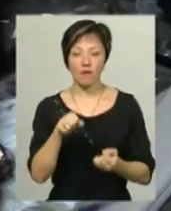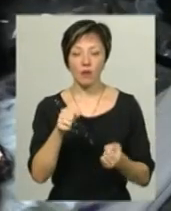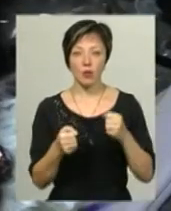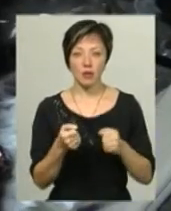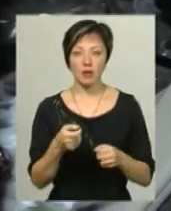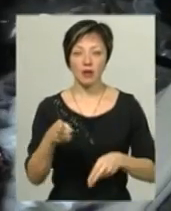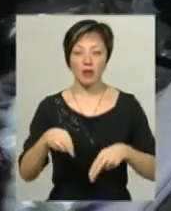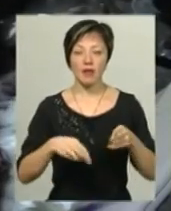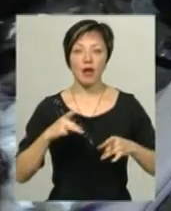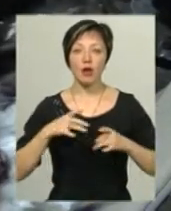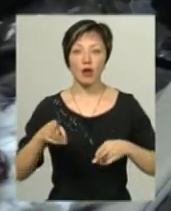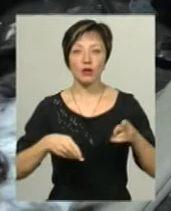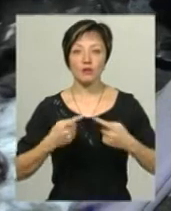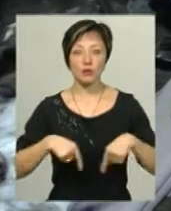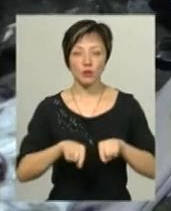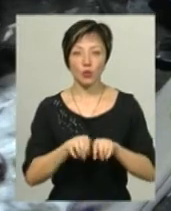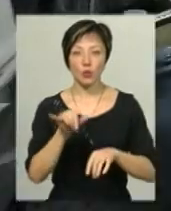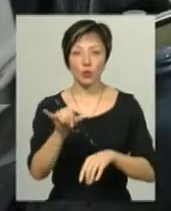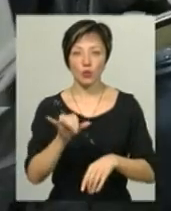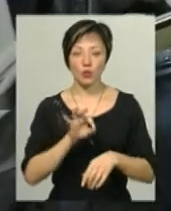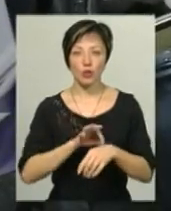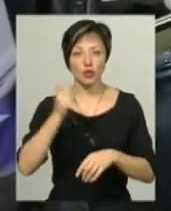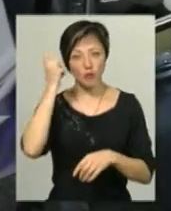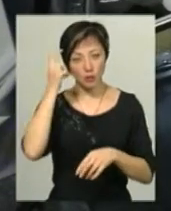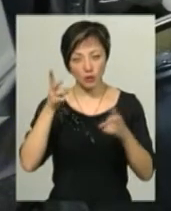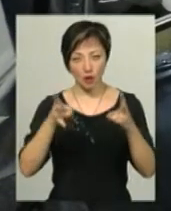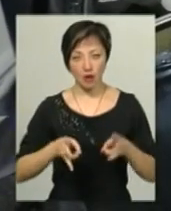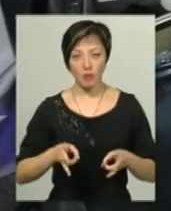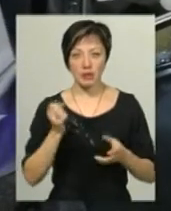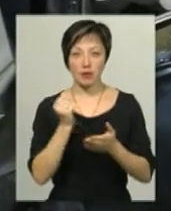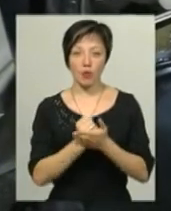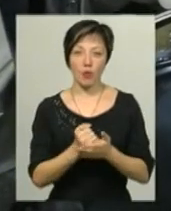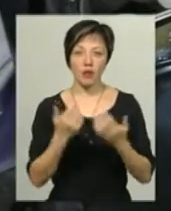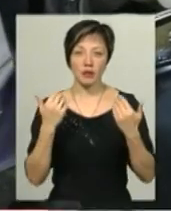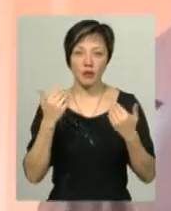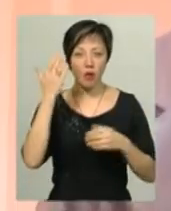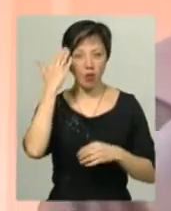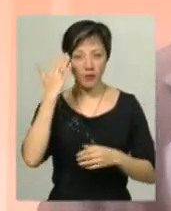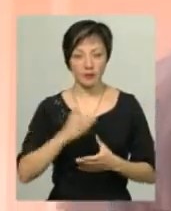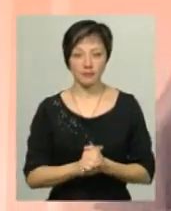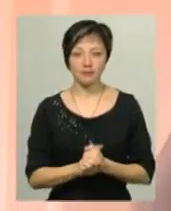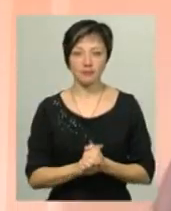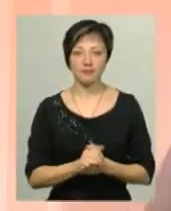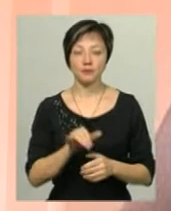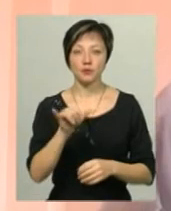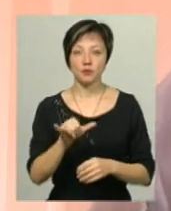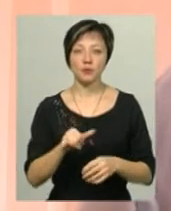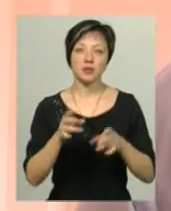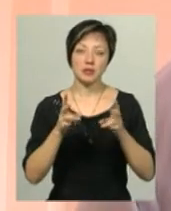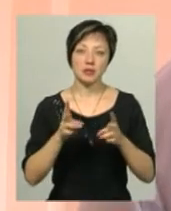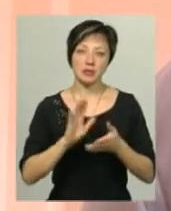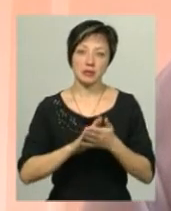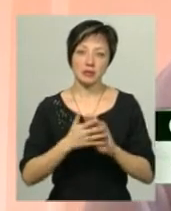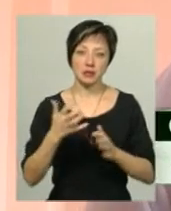у нейрохірургічному відділенні. У нього діагностували черепно-мозкову травму та забої м'яких тканин голови. У постраждалого стан середньої